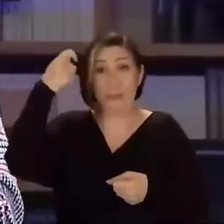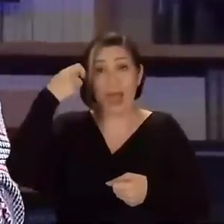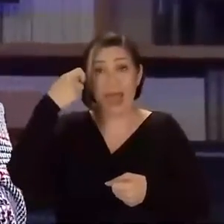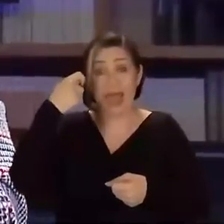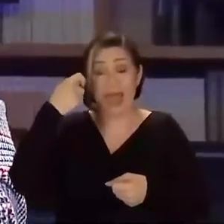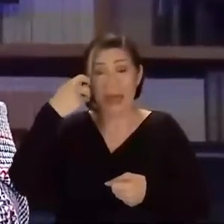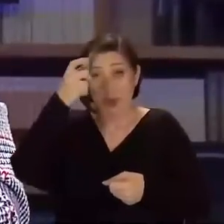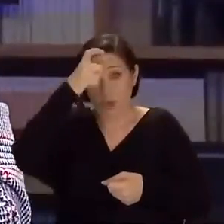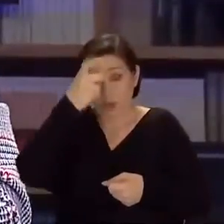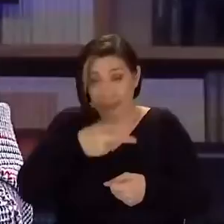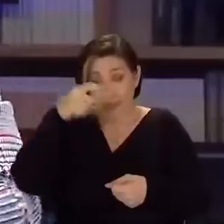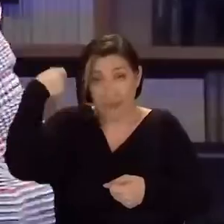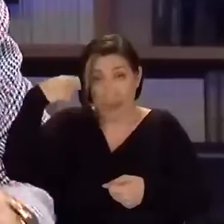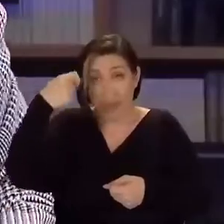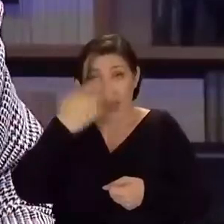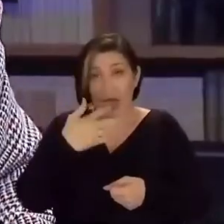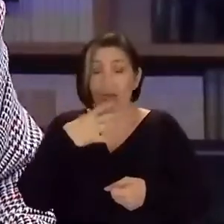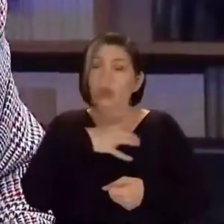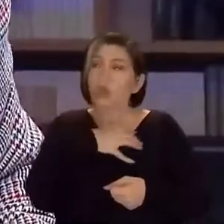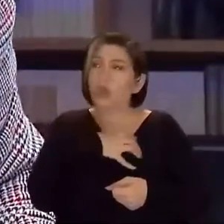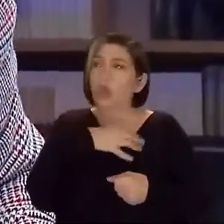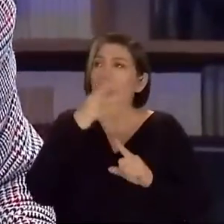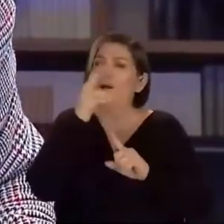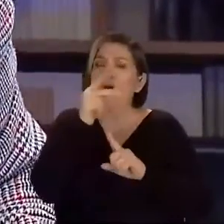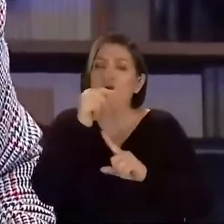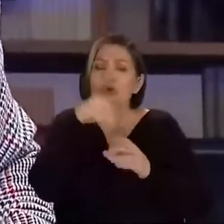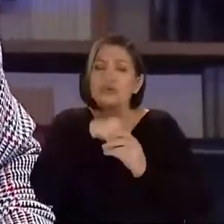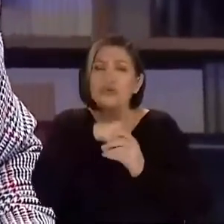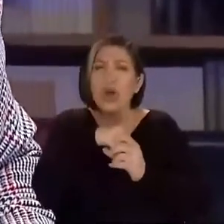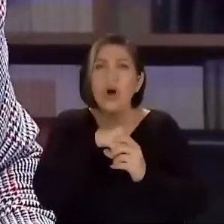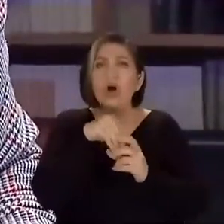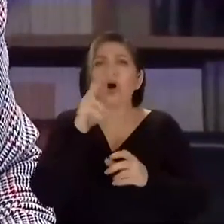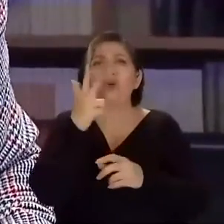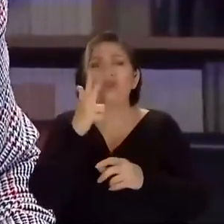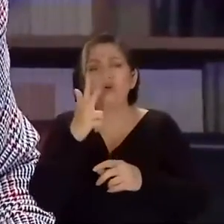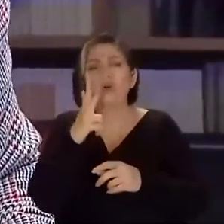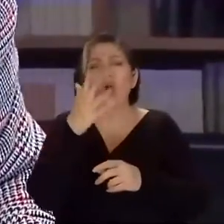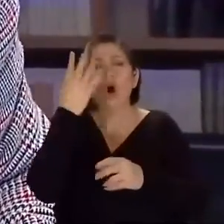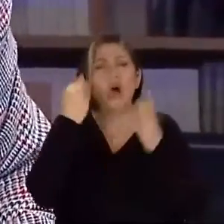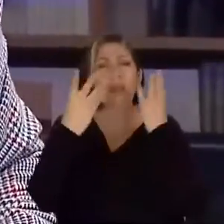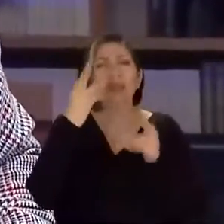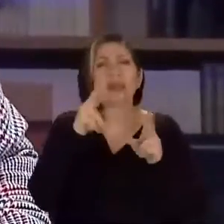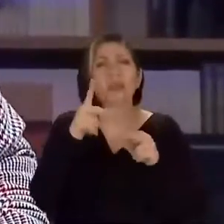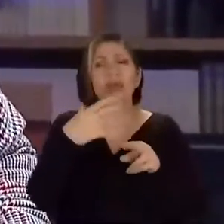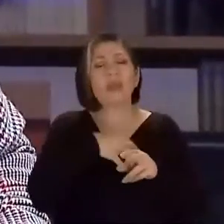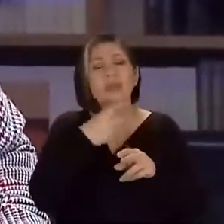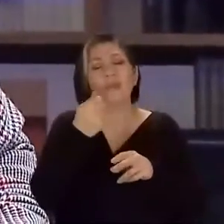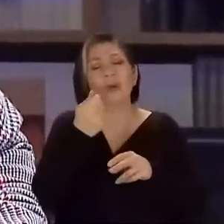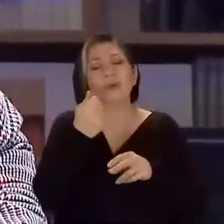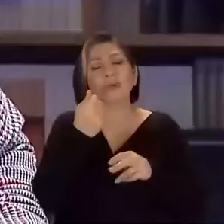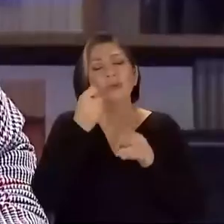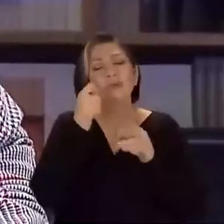kendi sinemacımız, ülkemizin sinemacısı, kendi ilkokulunda, ortaokulunda öğrendiği şekilde kendi